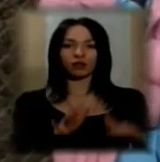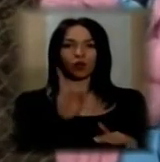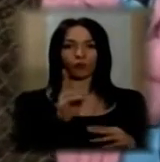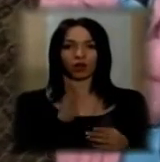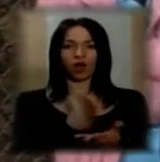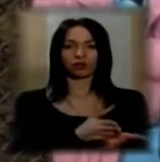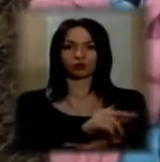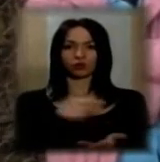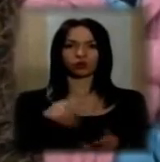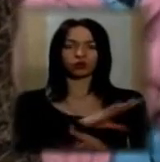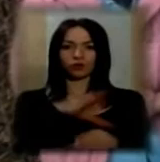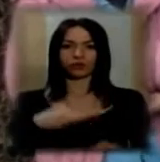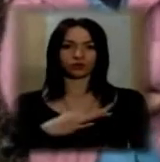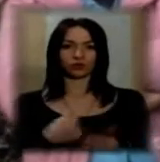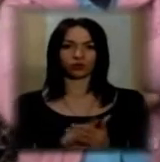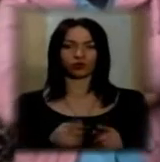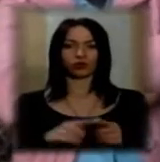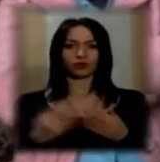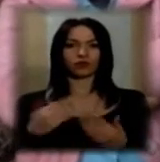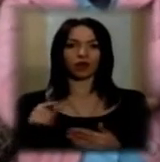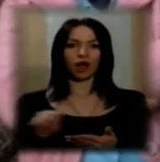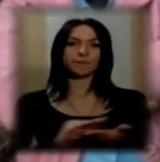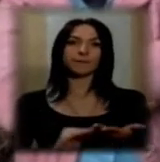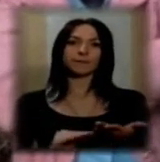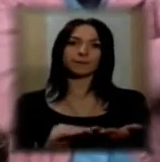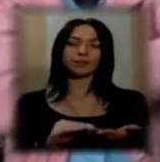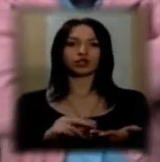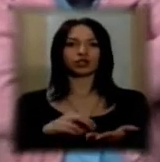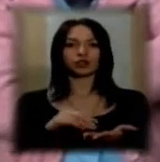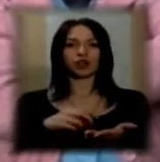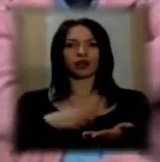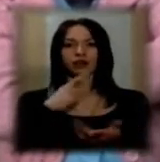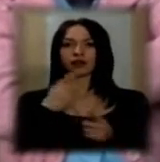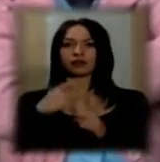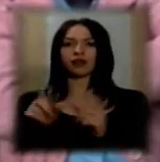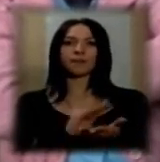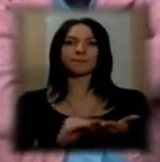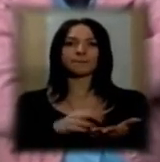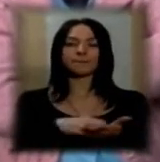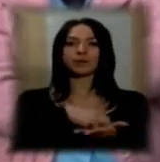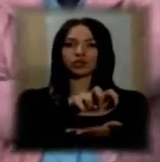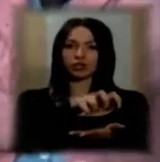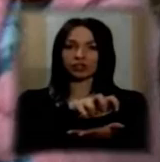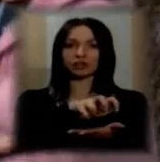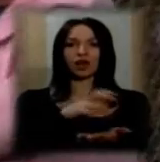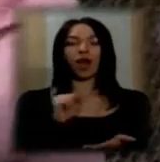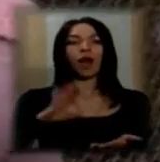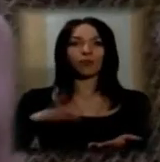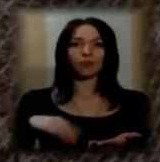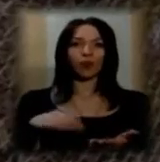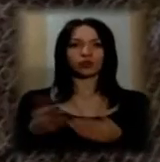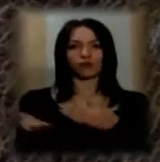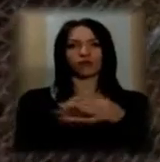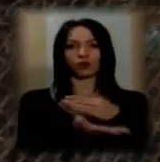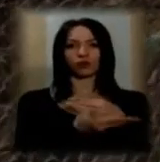діла немає. Пишіть бумаги. Нікому до цього немає діла. Пишіть листи, а потім вирубуйте. А воно